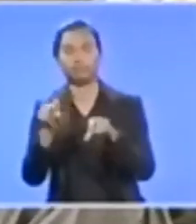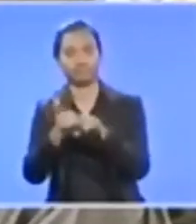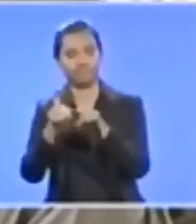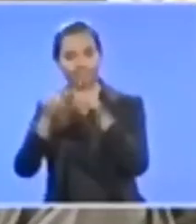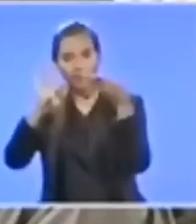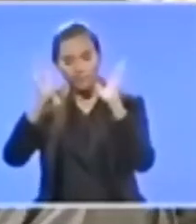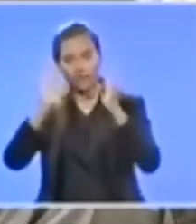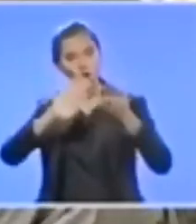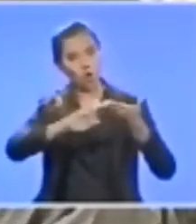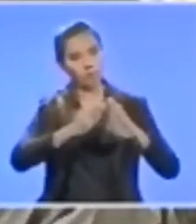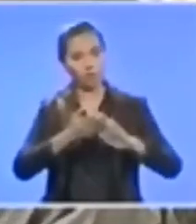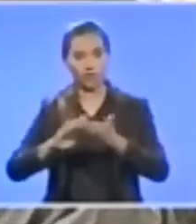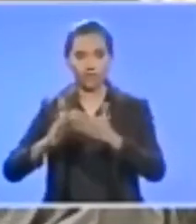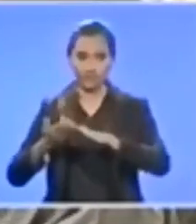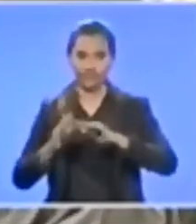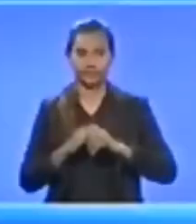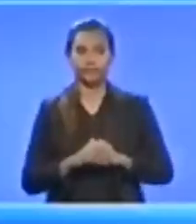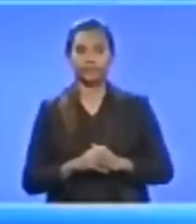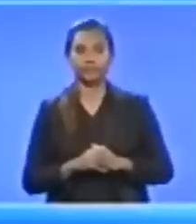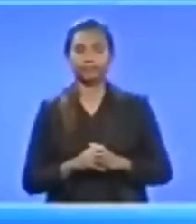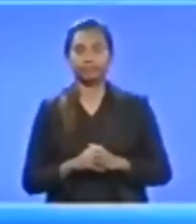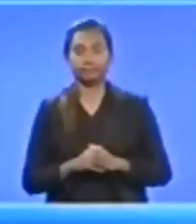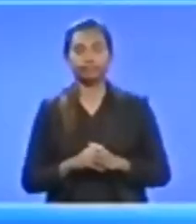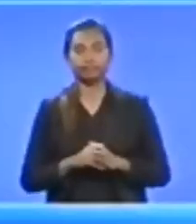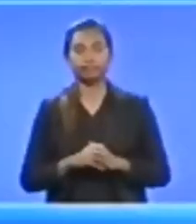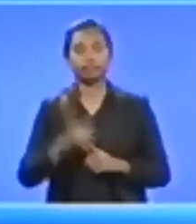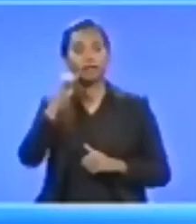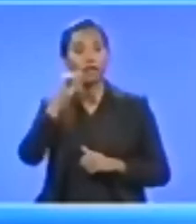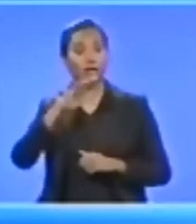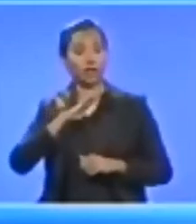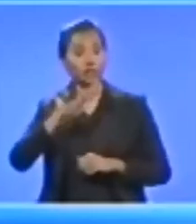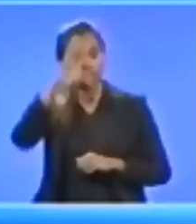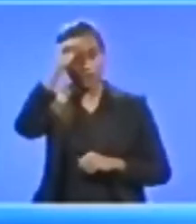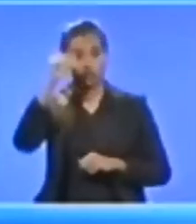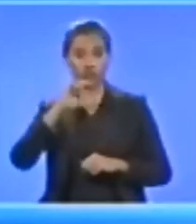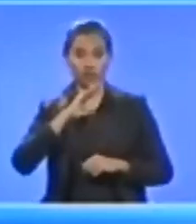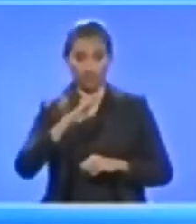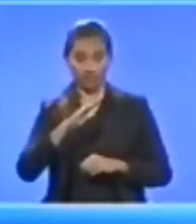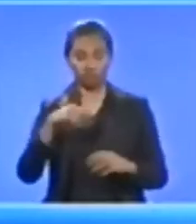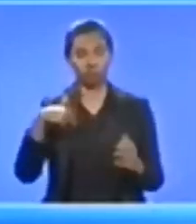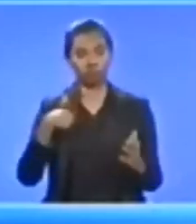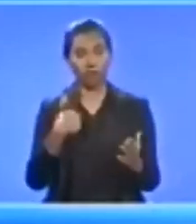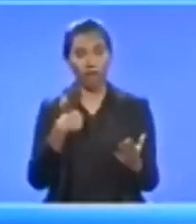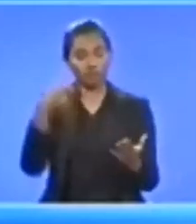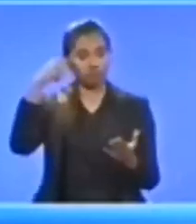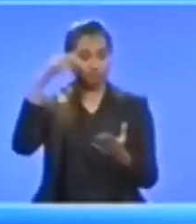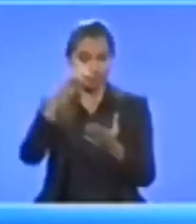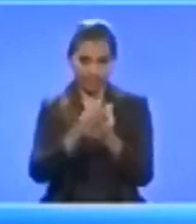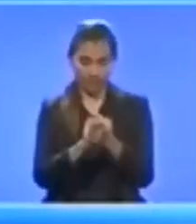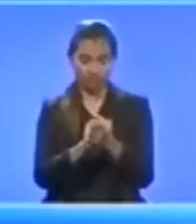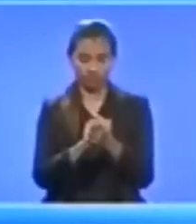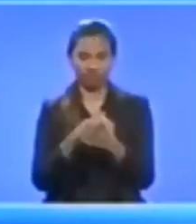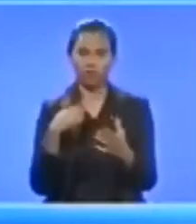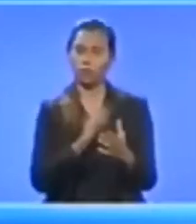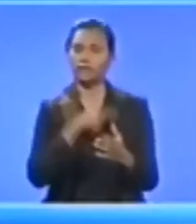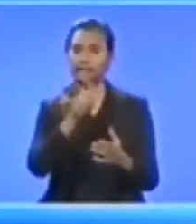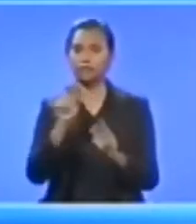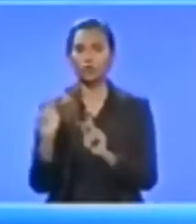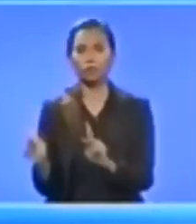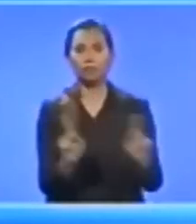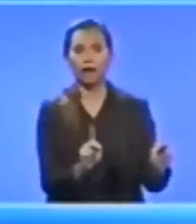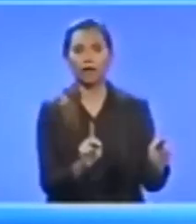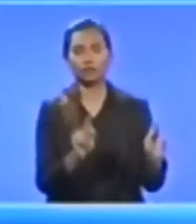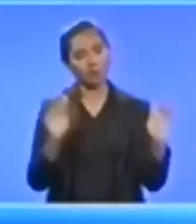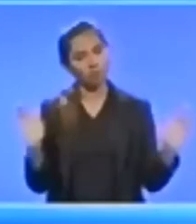Tuan-tuan dan puan-puan, saya percaya kita perlu bersedia dan mendorong diri kita